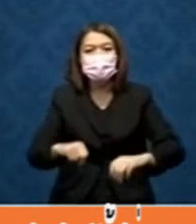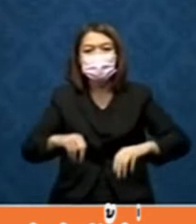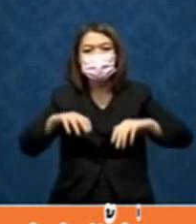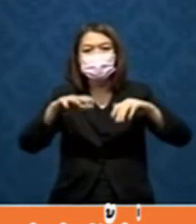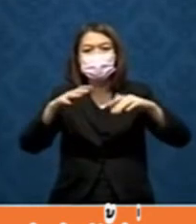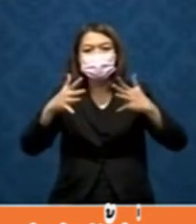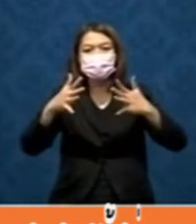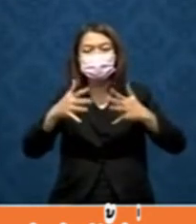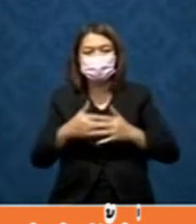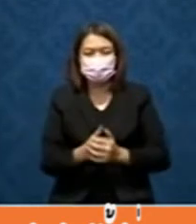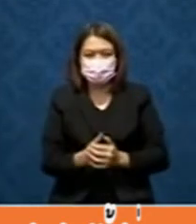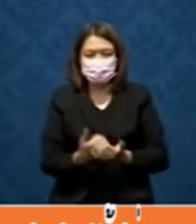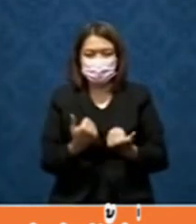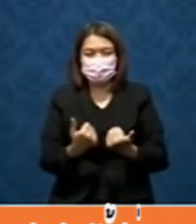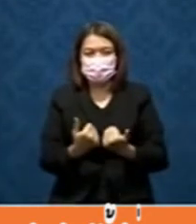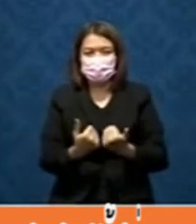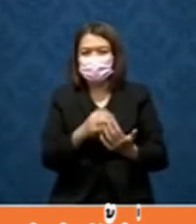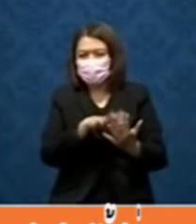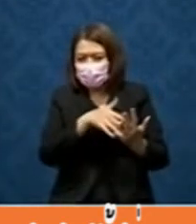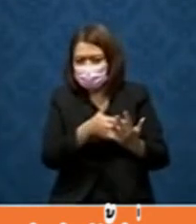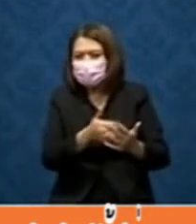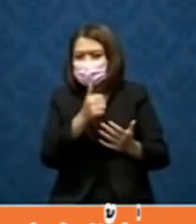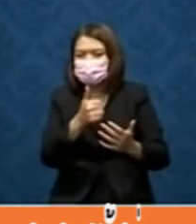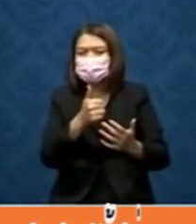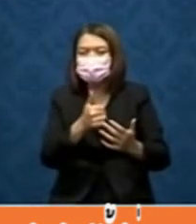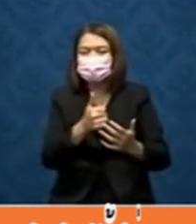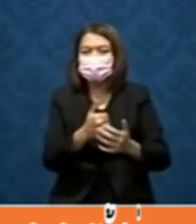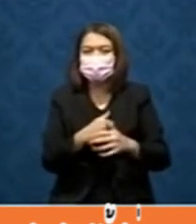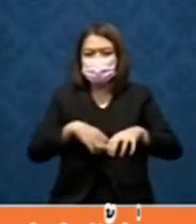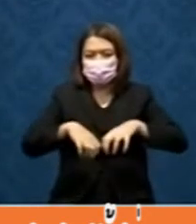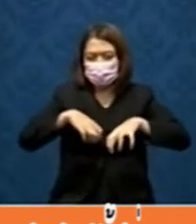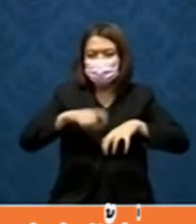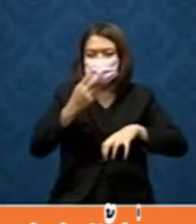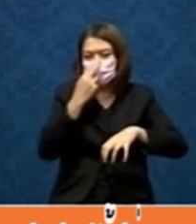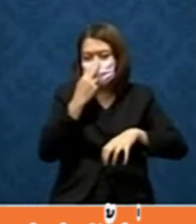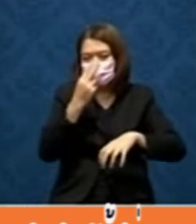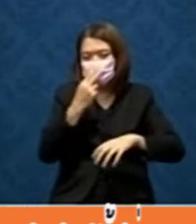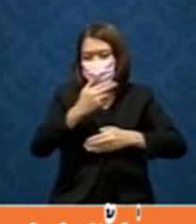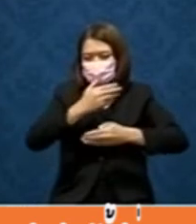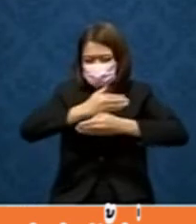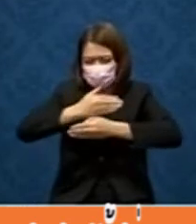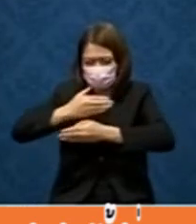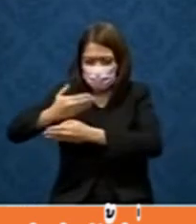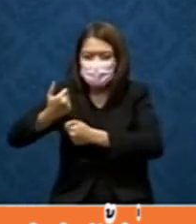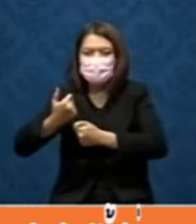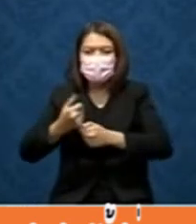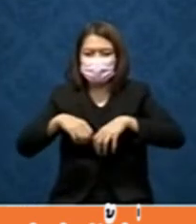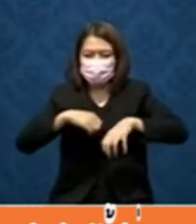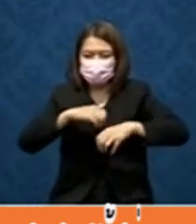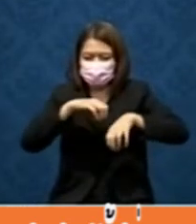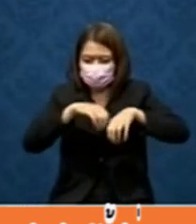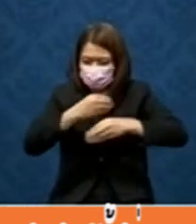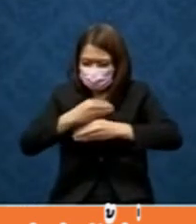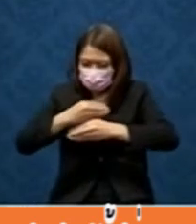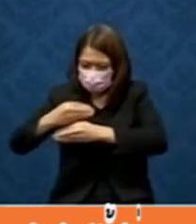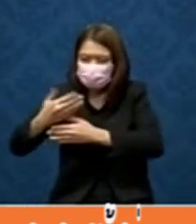สะทอได้เหนวาจรง ๆ แล้วหากมีการวางแผนทดี ถงแม้สมบูณก่นั้นกวกตองมีการต้่gowตกกันน้ำแต่มัน